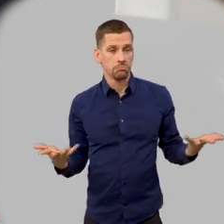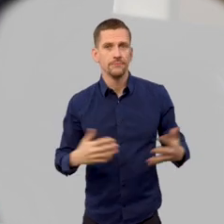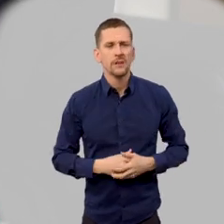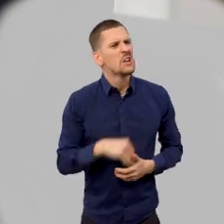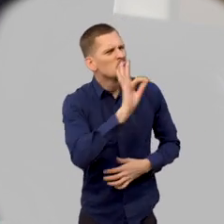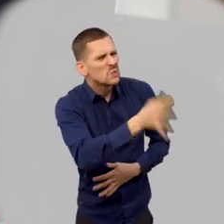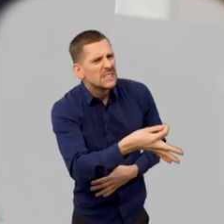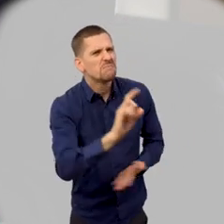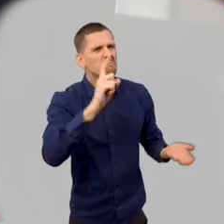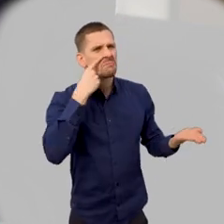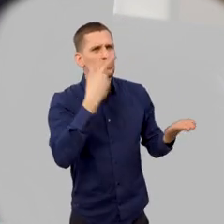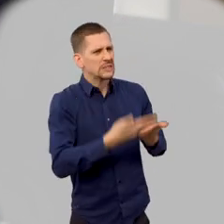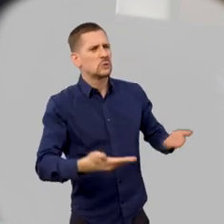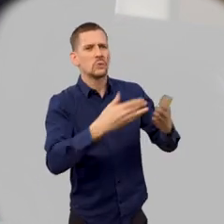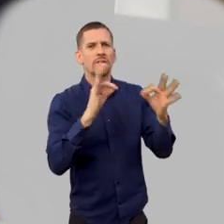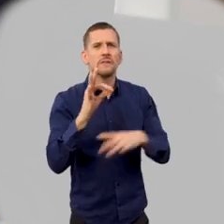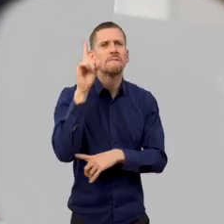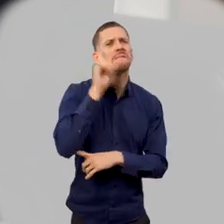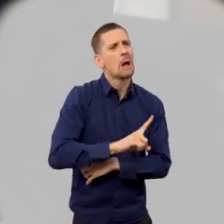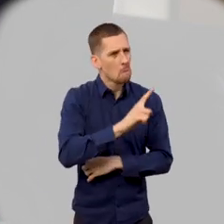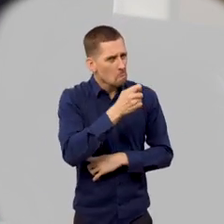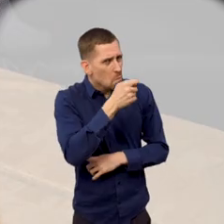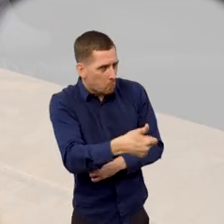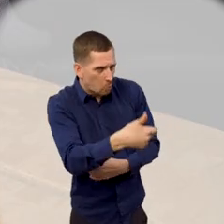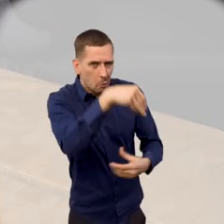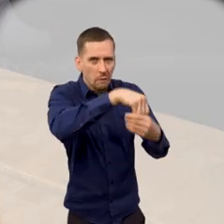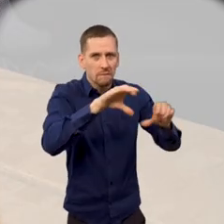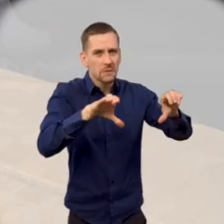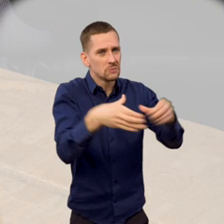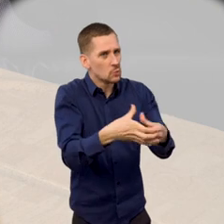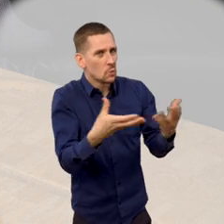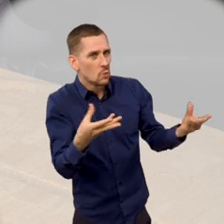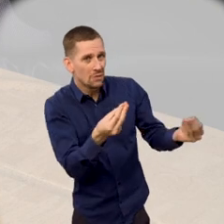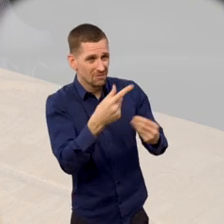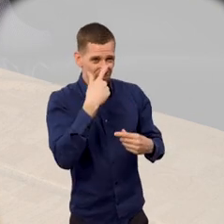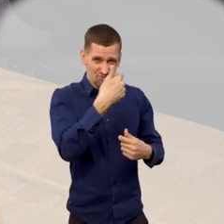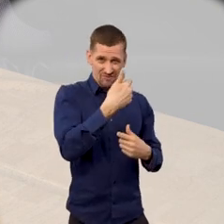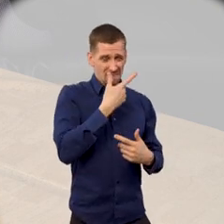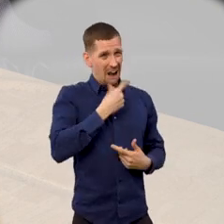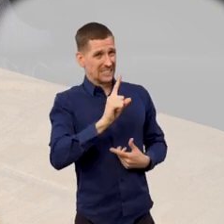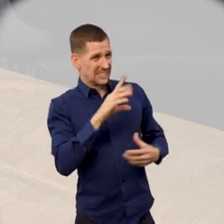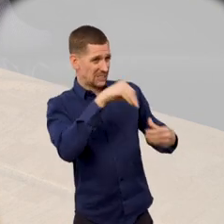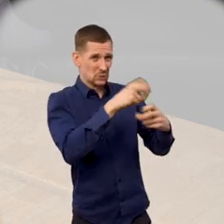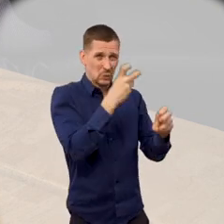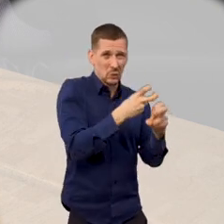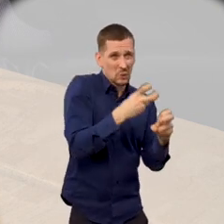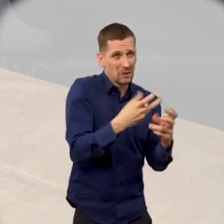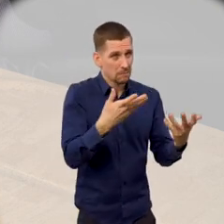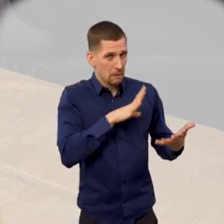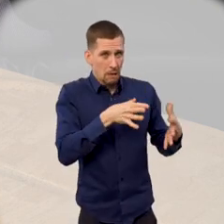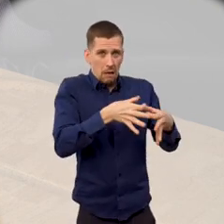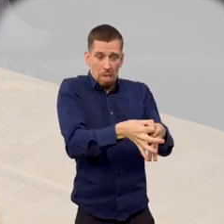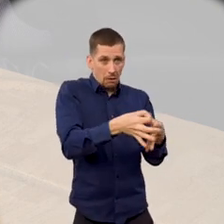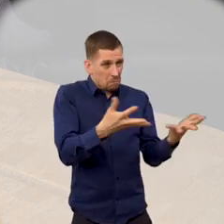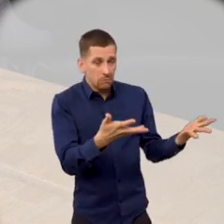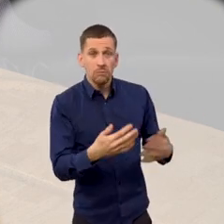nous donner à faire, donc c'est vrai que c'est quand même mieux. Sur le fait qu'il y a pour l'instant peu de filles, comment est-ce que tu te sens dans le groupe? Parce qu'effectivement,